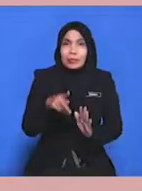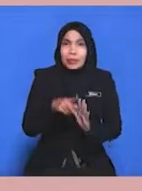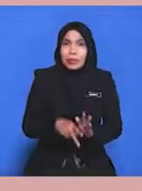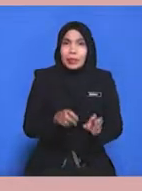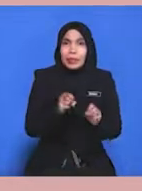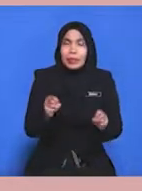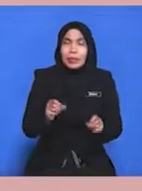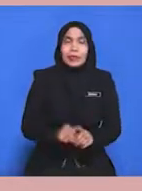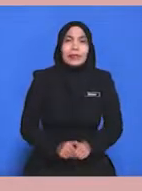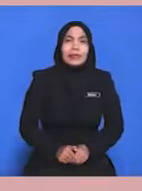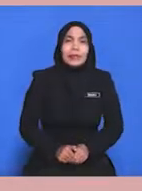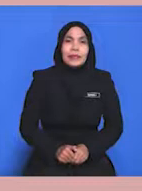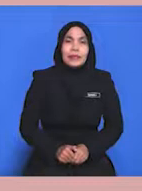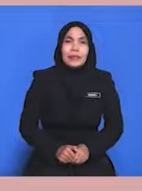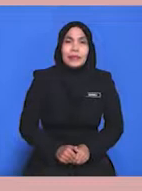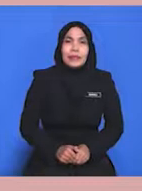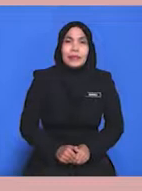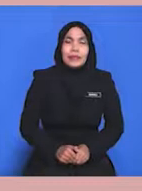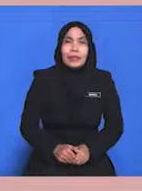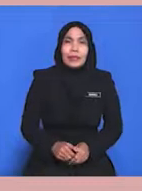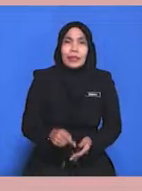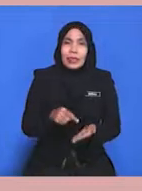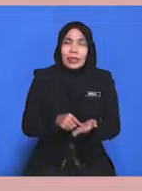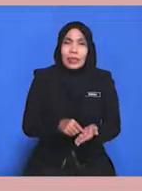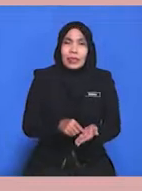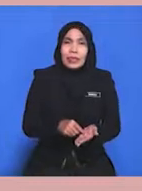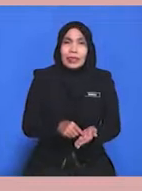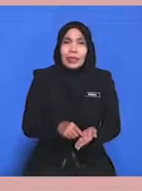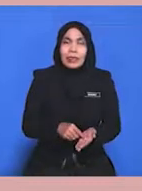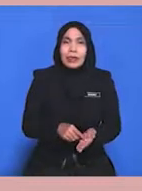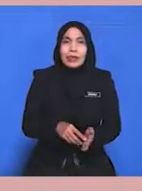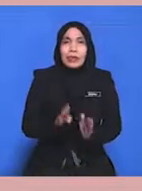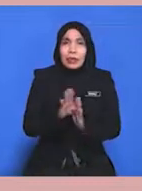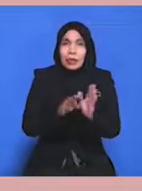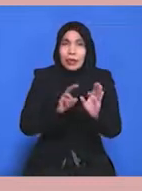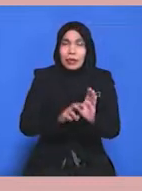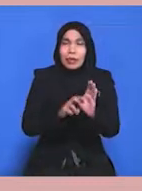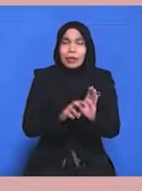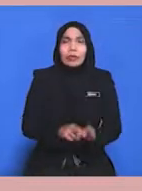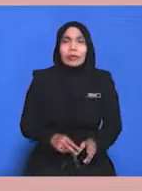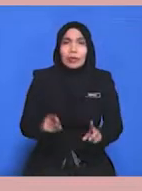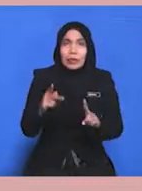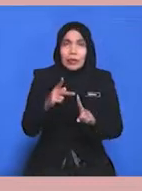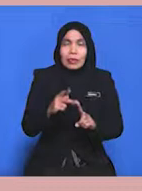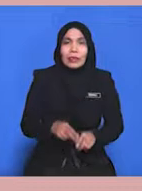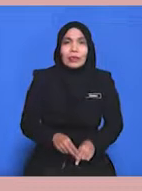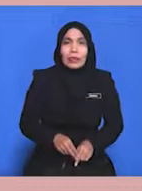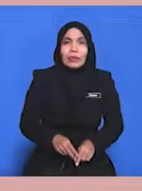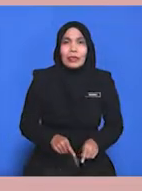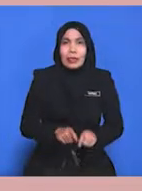pertimbangkan kerana ia bergantung kepada tempat kejohanan yang akan diadakan dan jenis sukan yang